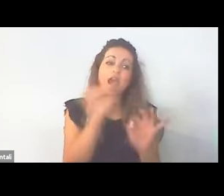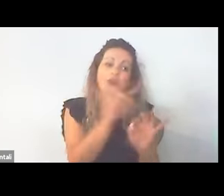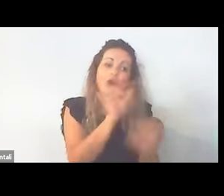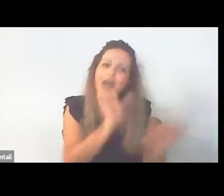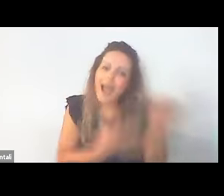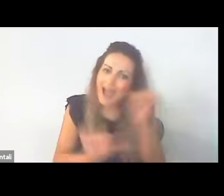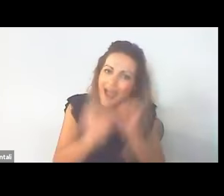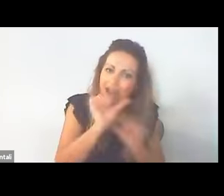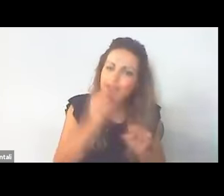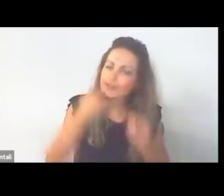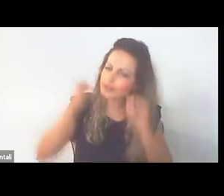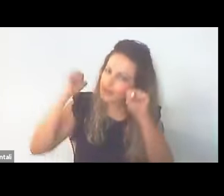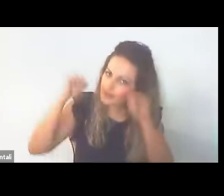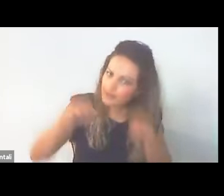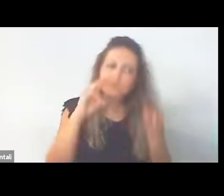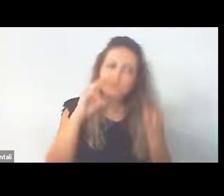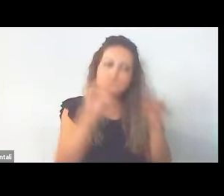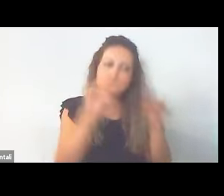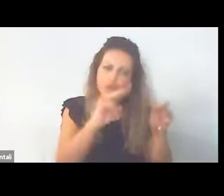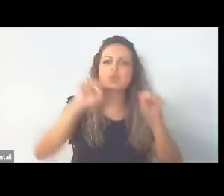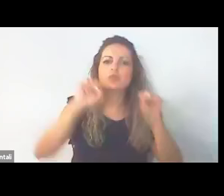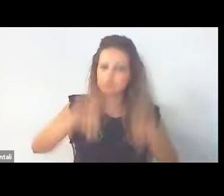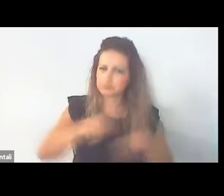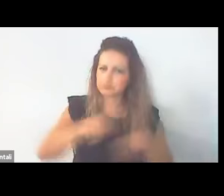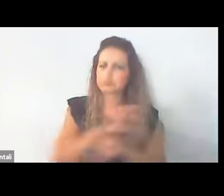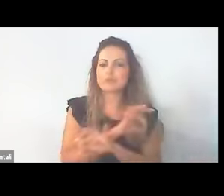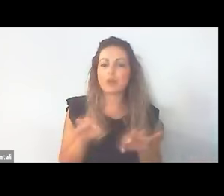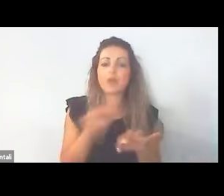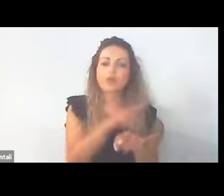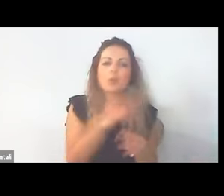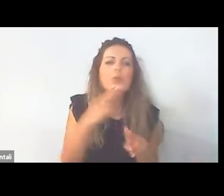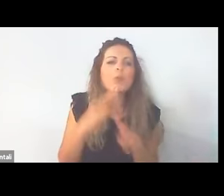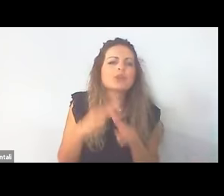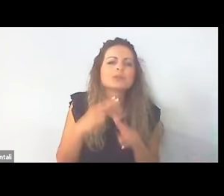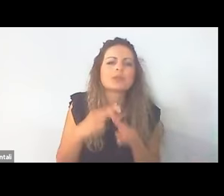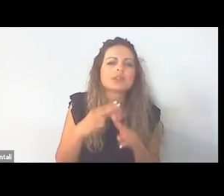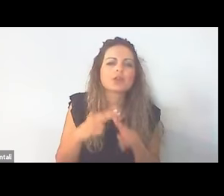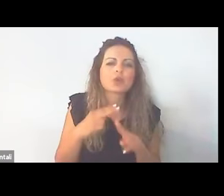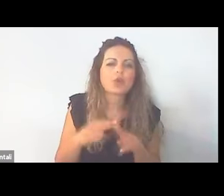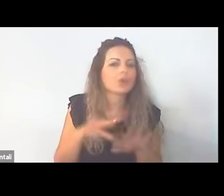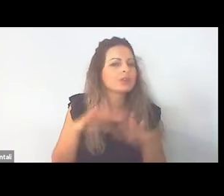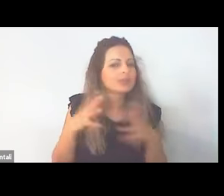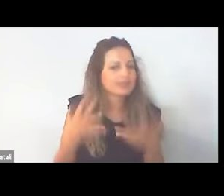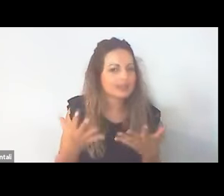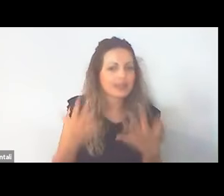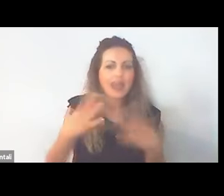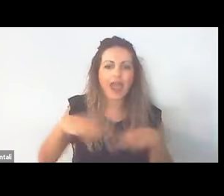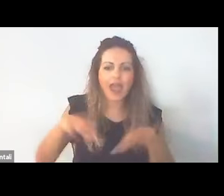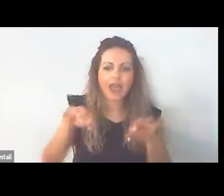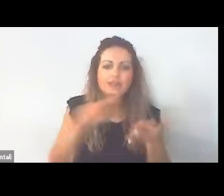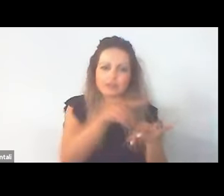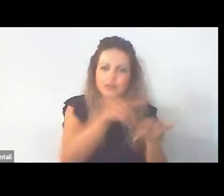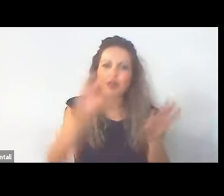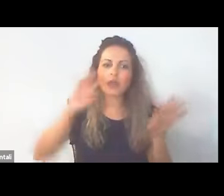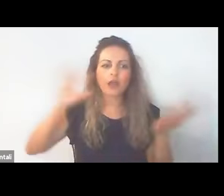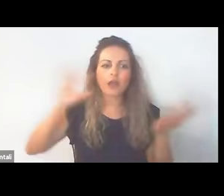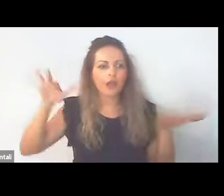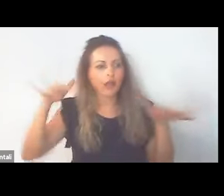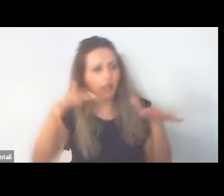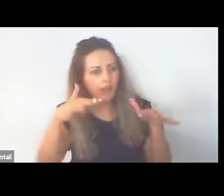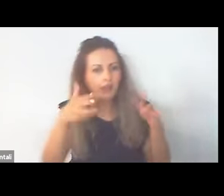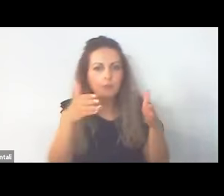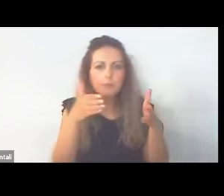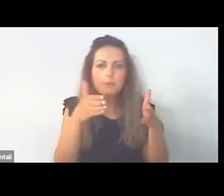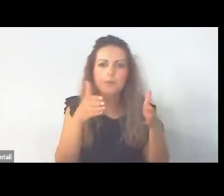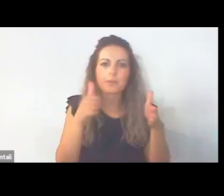αποτέλεσε ένα σημαντικό σταθμό στο να ανοίξει πολύ περισσότερο η κουβέντα αυτή και φυσικά να κατοχυρωθούν και